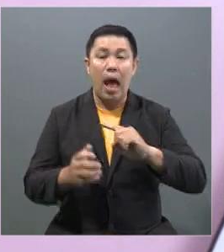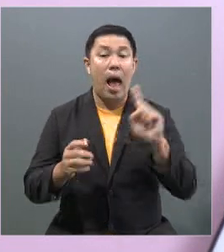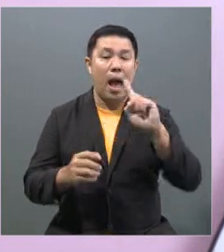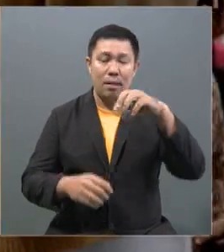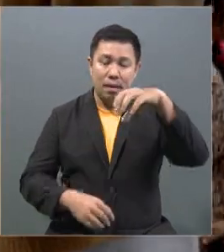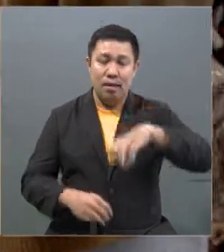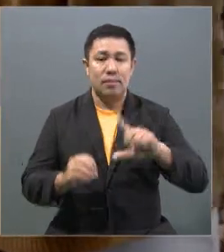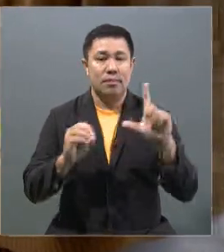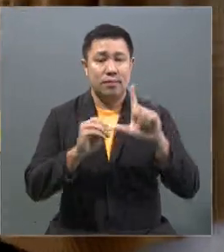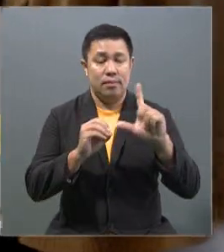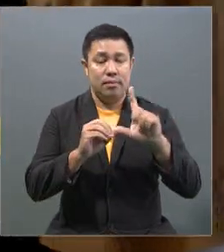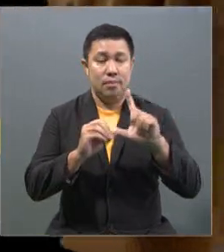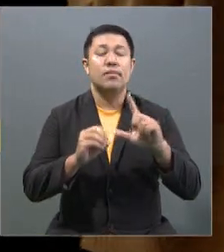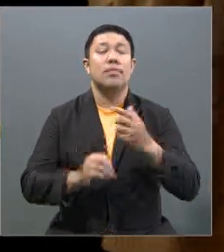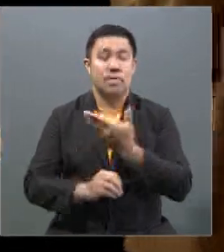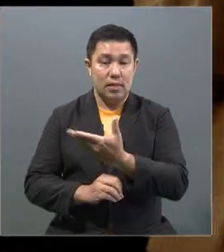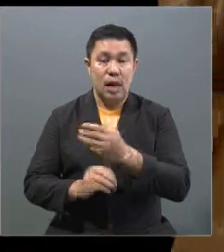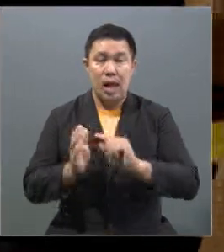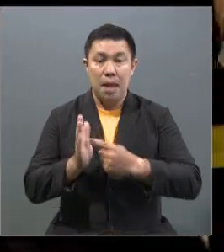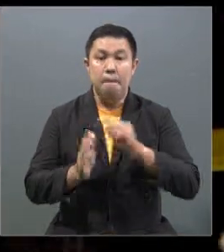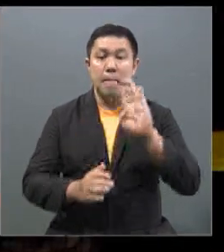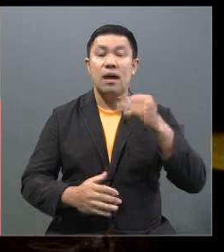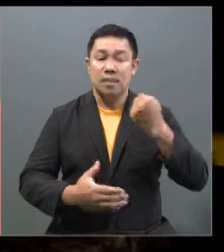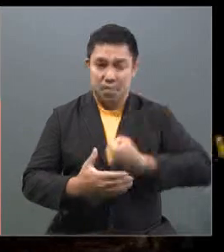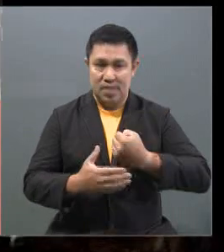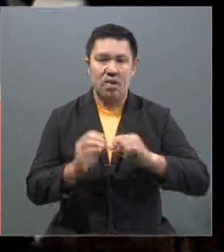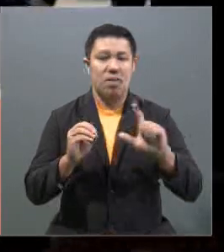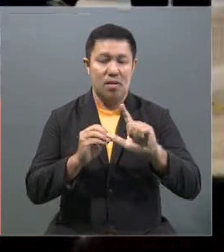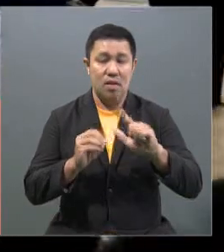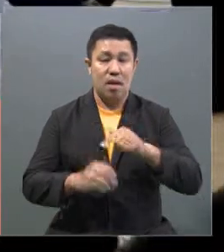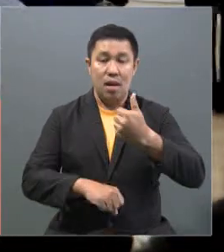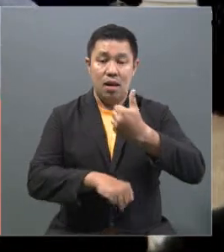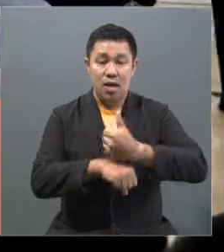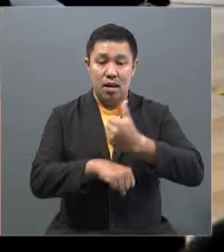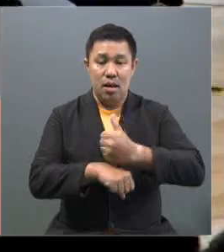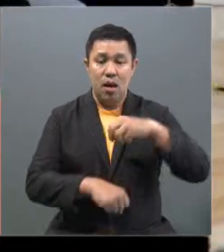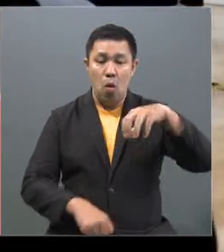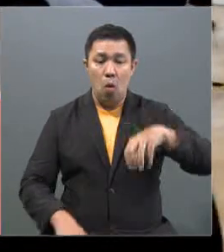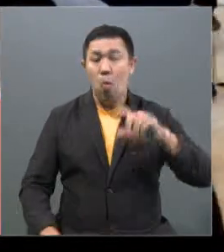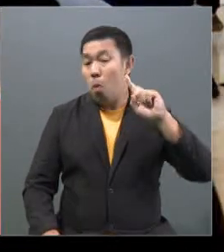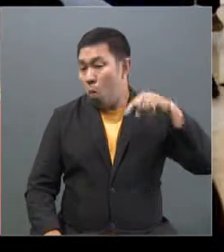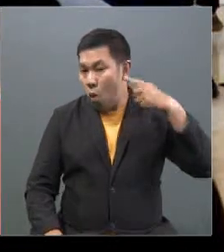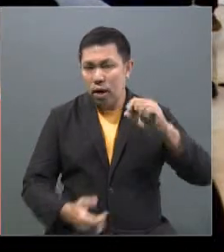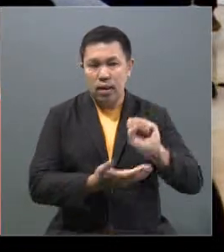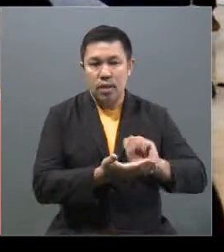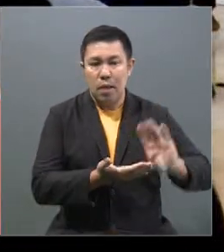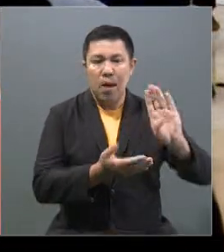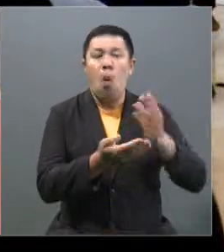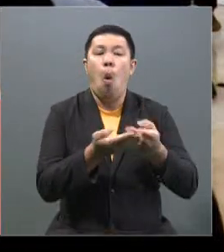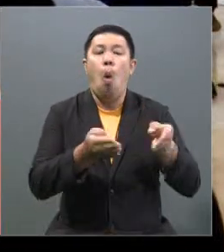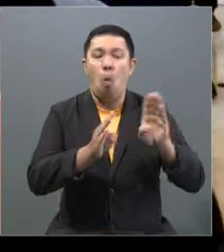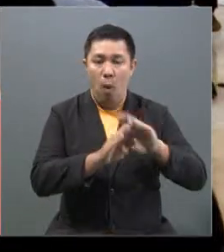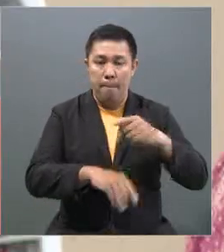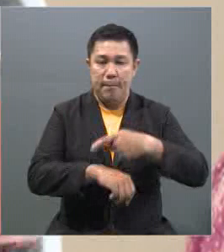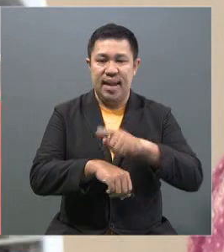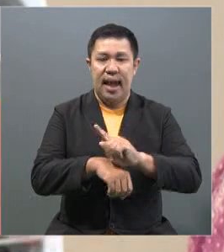แรกนะคะที่ห้างสรรพสินค้าโลตัสสาขาบางกะปิโดยทางอธิบดีกรมกิจการสตรีและสถาบันครอบครัวเป็น